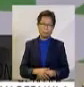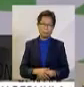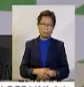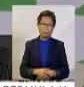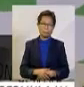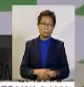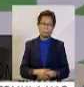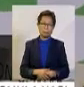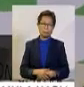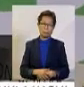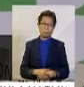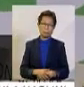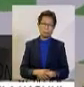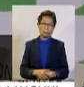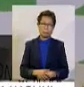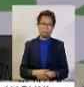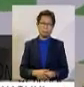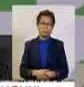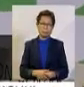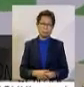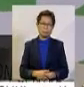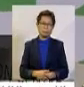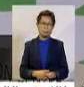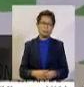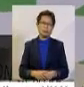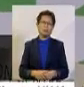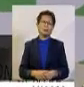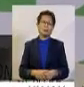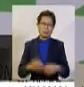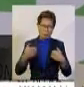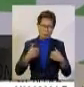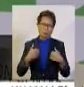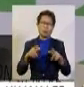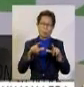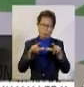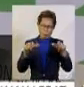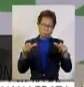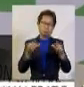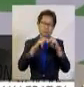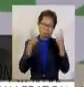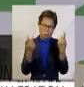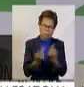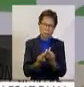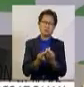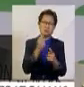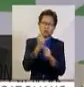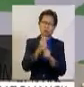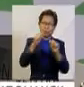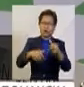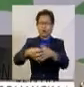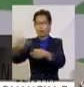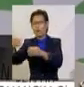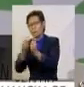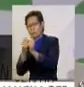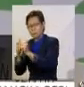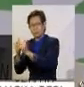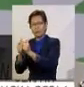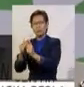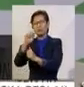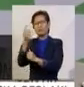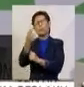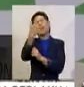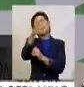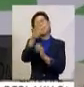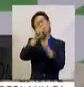pejabat keluar bersama. Tetapi pasukan-pasukan tertentu boleh keluar bersama dan cuma